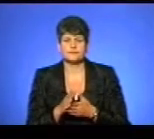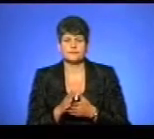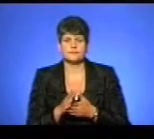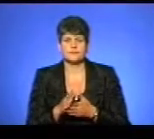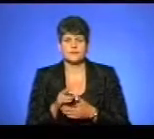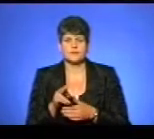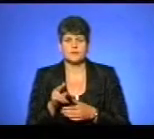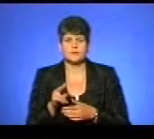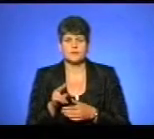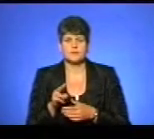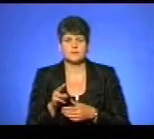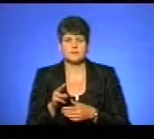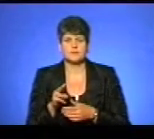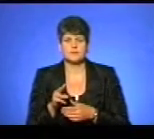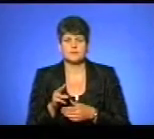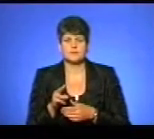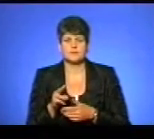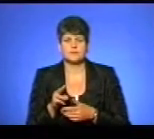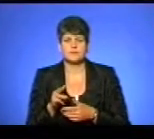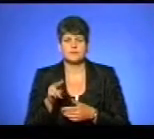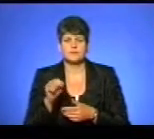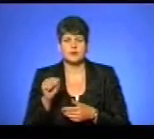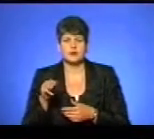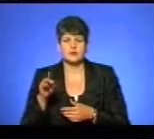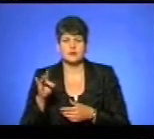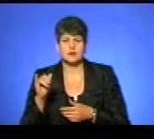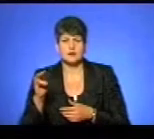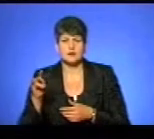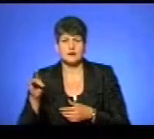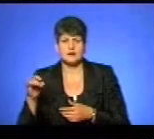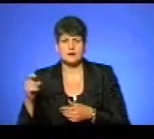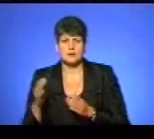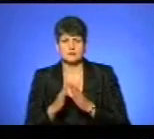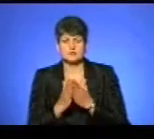патріархат, видання патріархат, це альманах